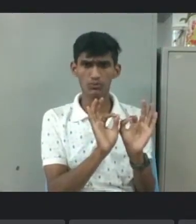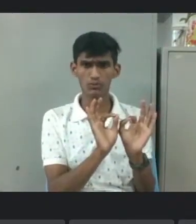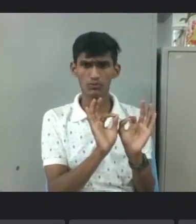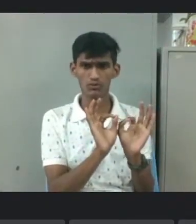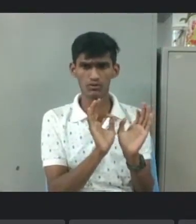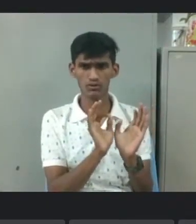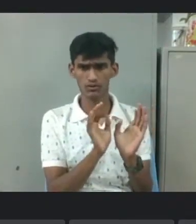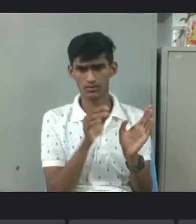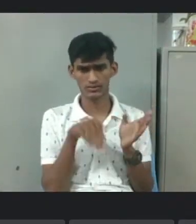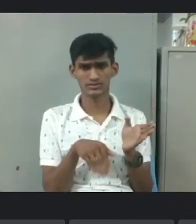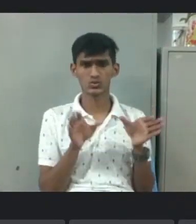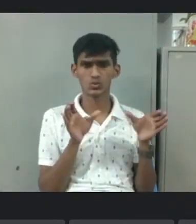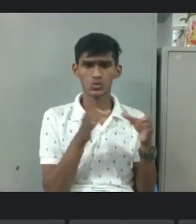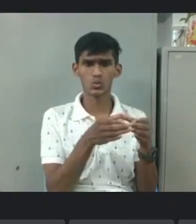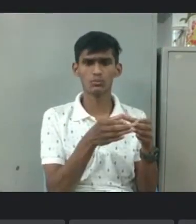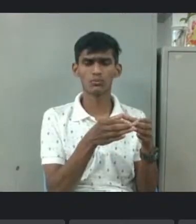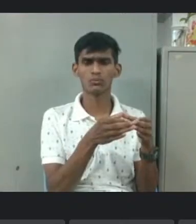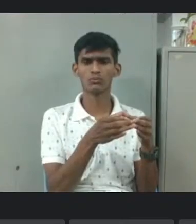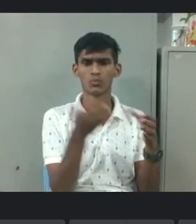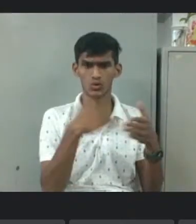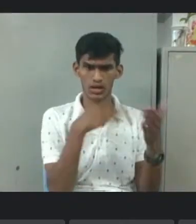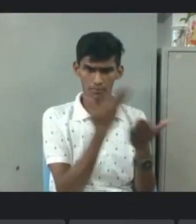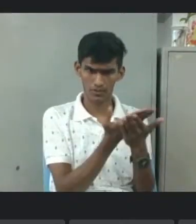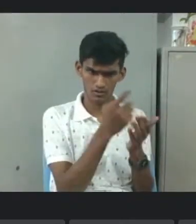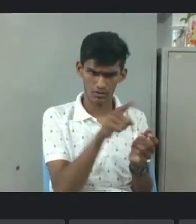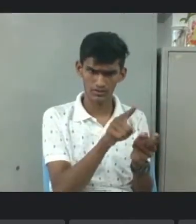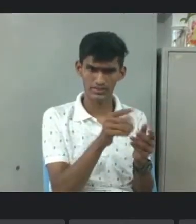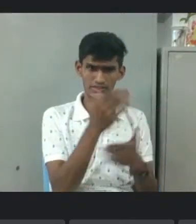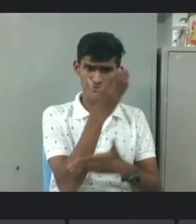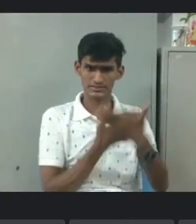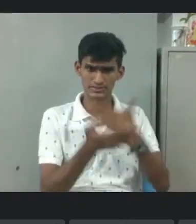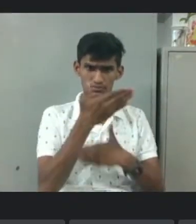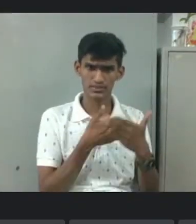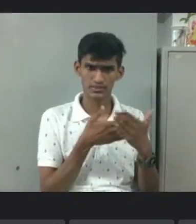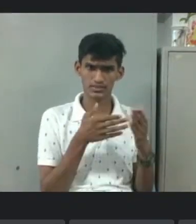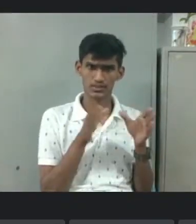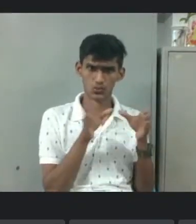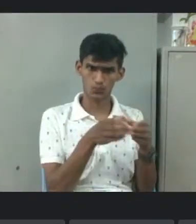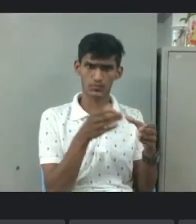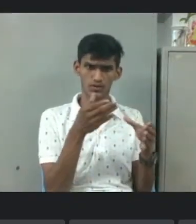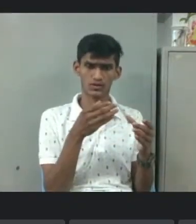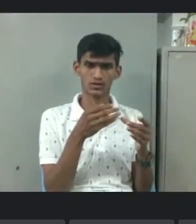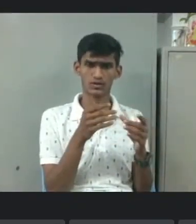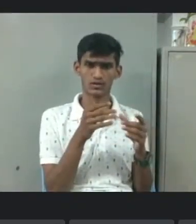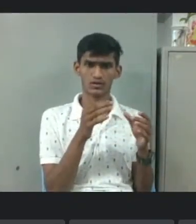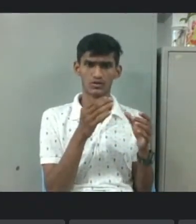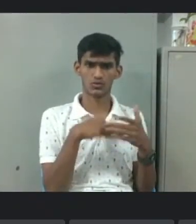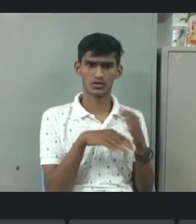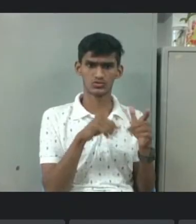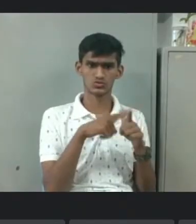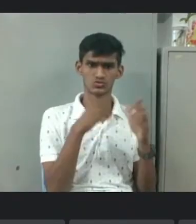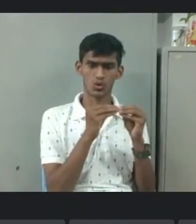ഈ കാറ്റഗറിയിലാണോ അപ്ലൈ ചെയ്തിരിക്കുന്നത്? ഭിന്നശേഷി കാറ്റഗറിയിലാണോ ജോലിക്ക് അപ്ലൈ ചെയ്തിരുന്നത്, അതോ പൊതുവായിട്ടാണോ?